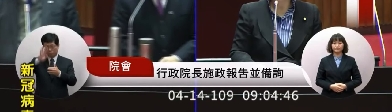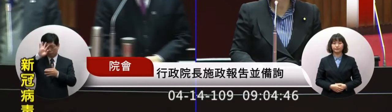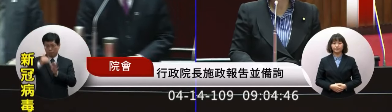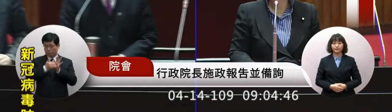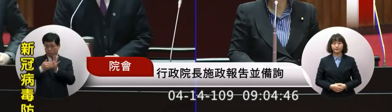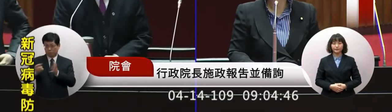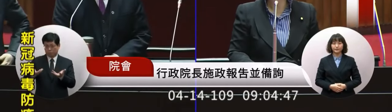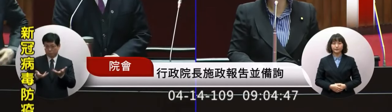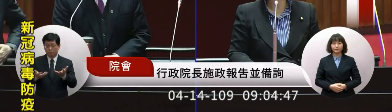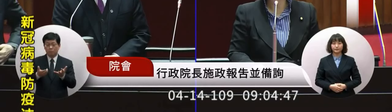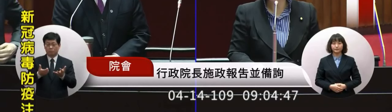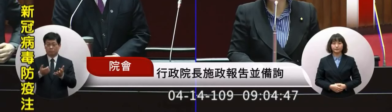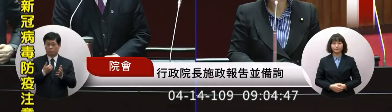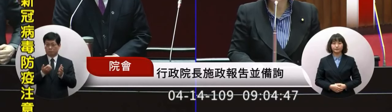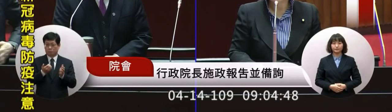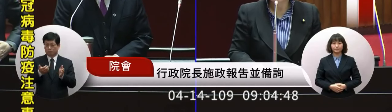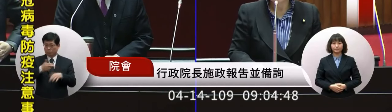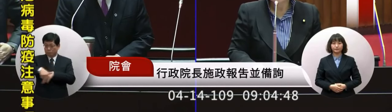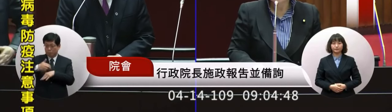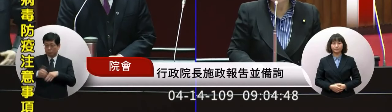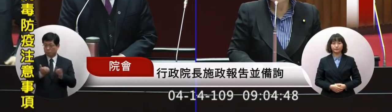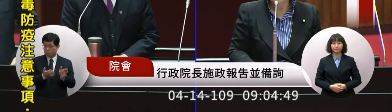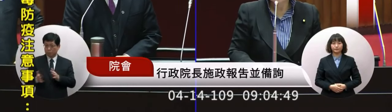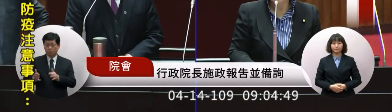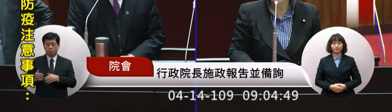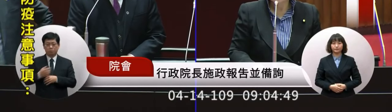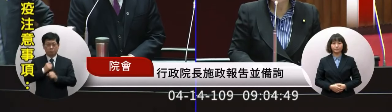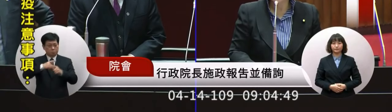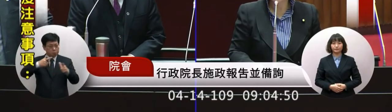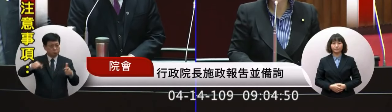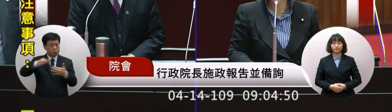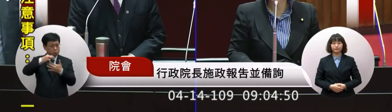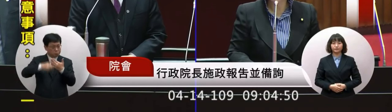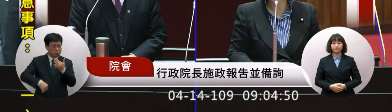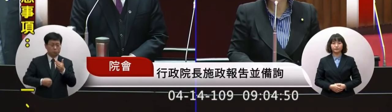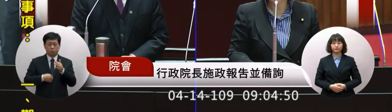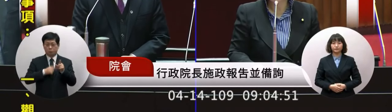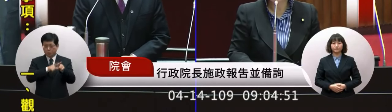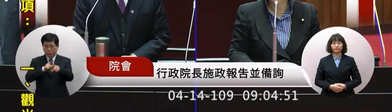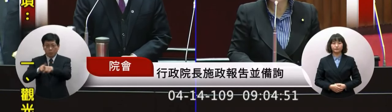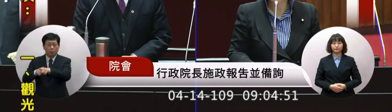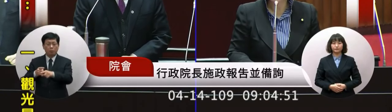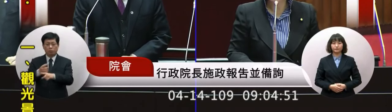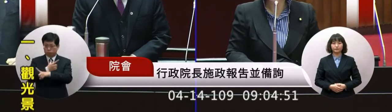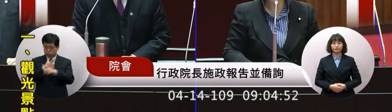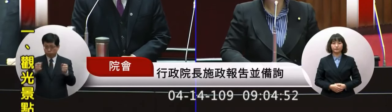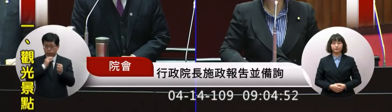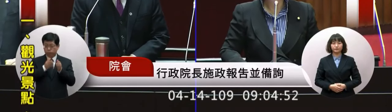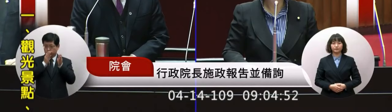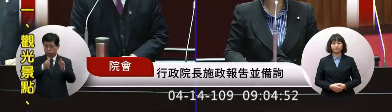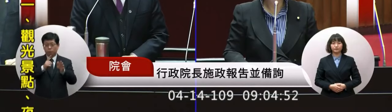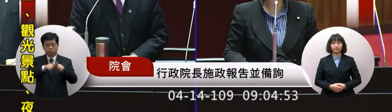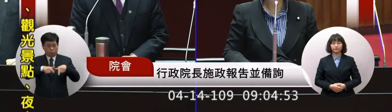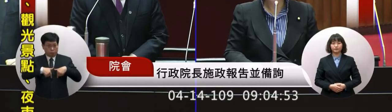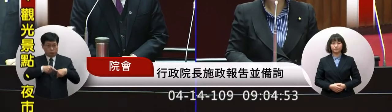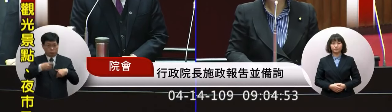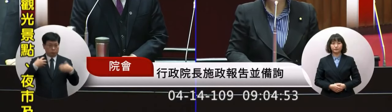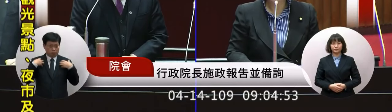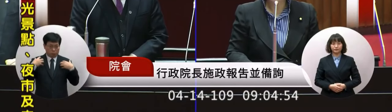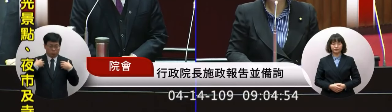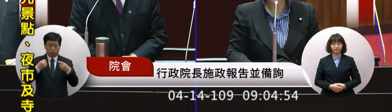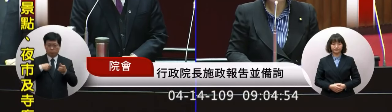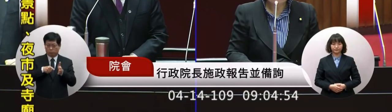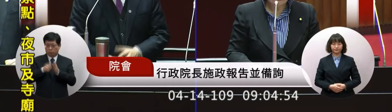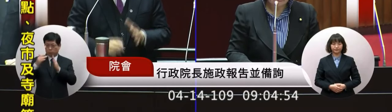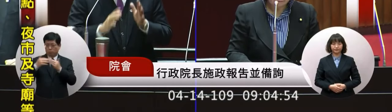疫应该有的作为，各种规范指引都是以疫情中心我们